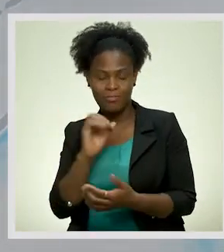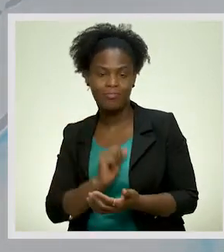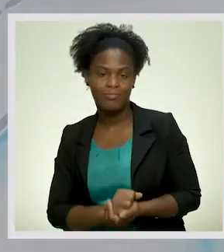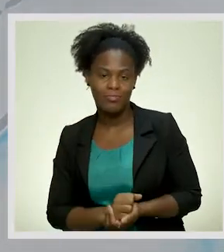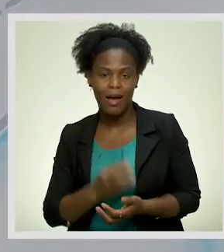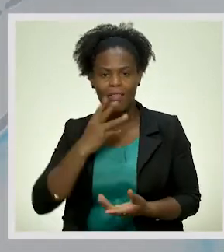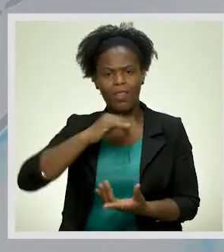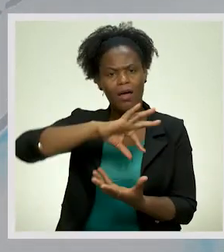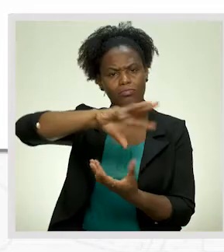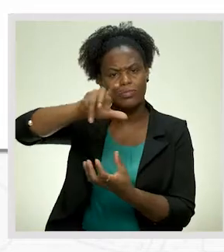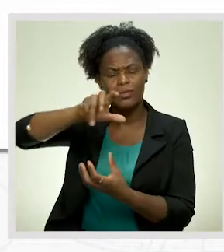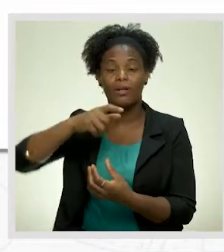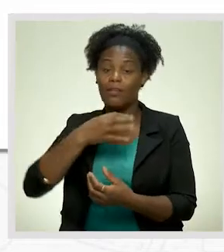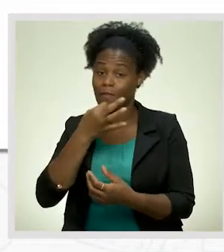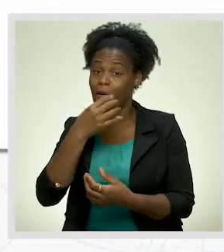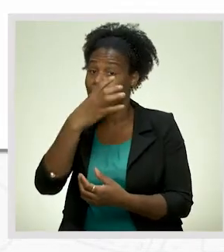française.